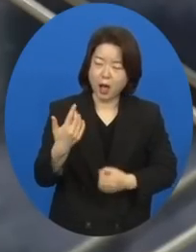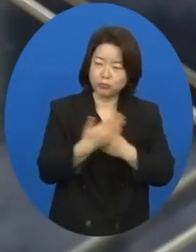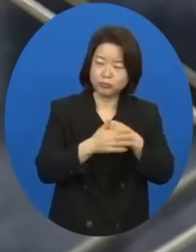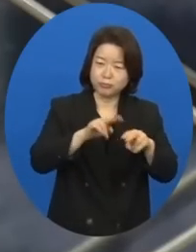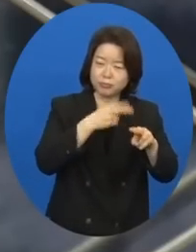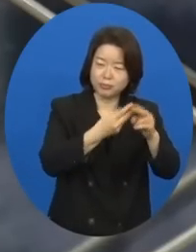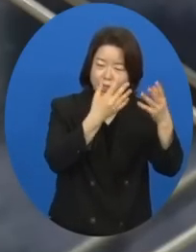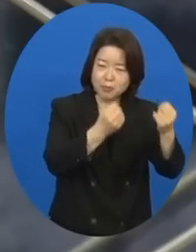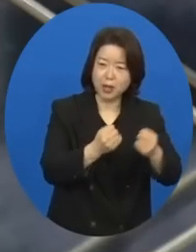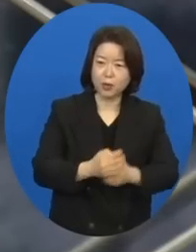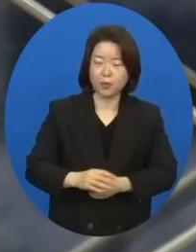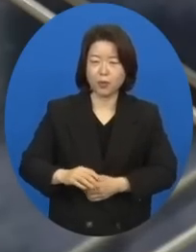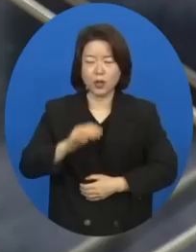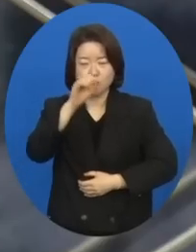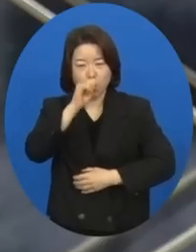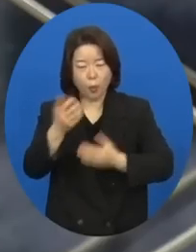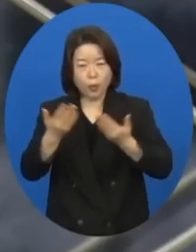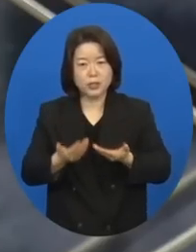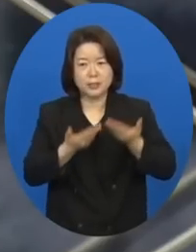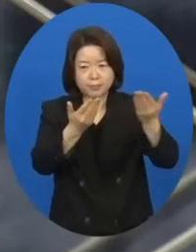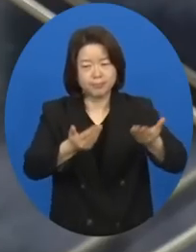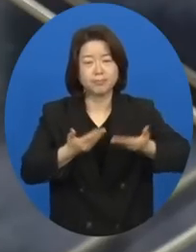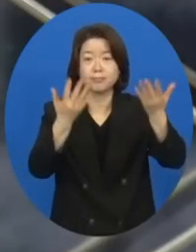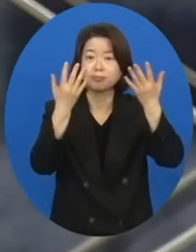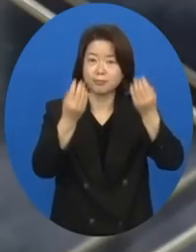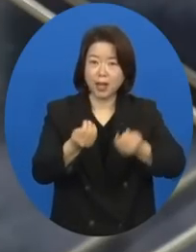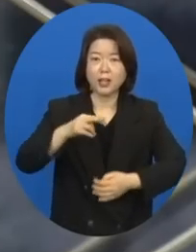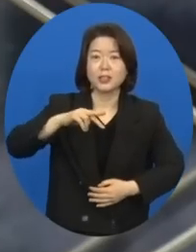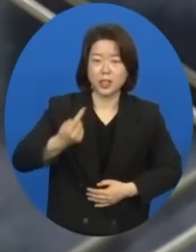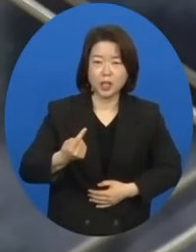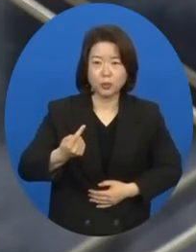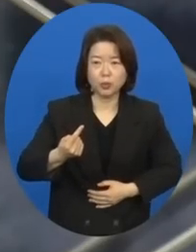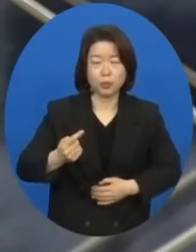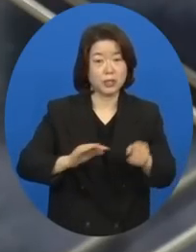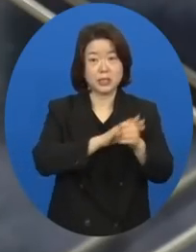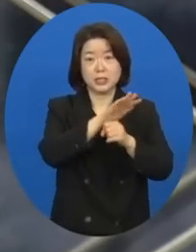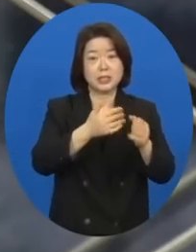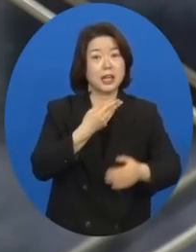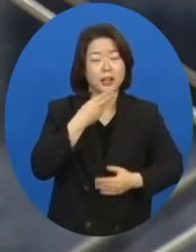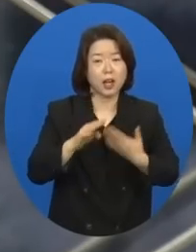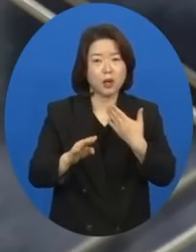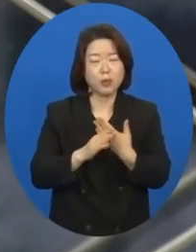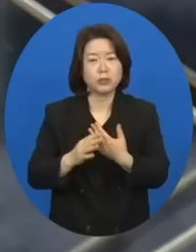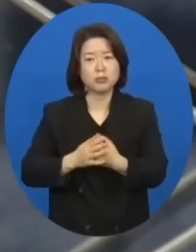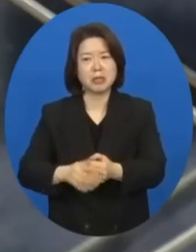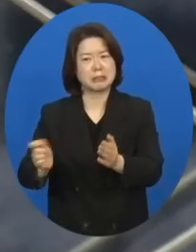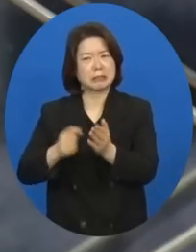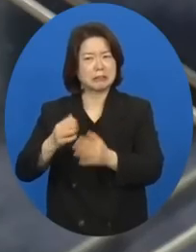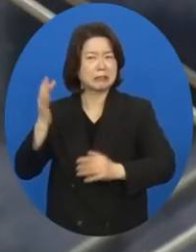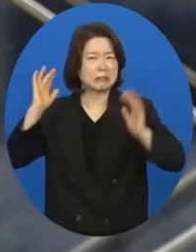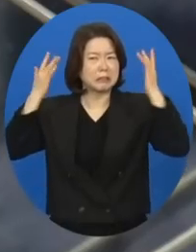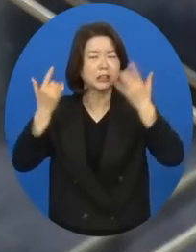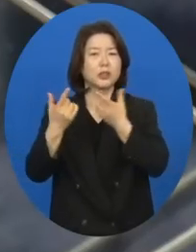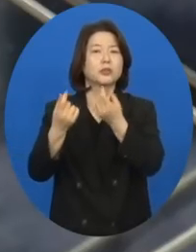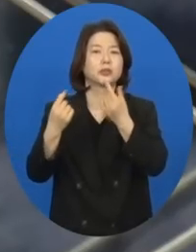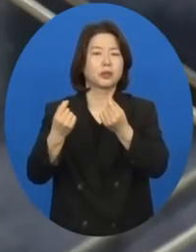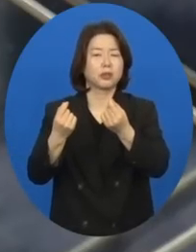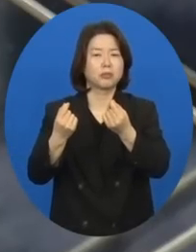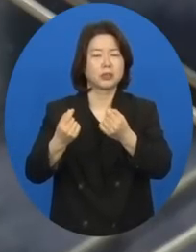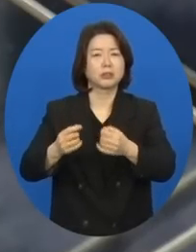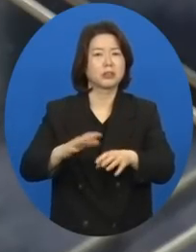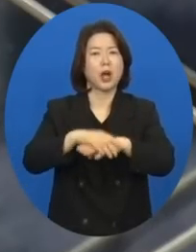많이 해도 사랑 없으면 그저 울리는 꽹과리와 같은 공허한 것이 되어버린다는 것입니다.